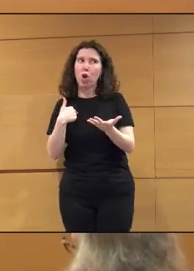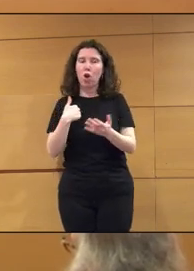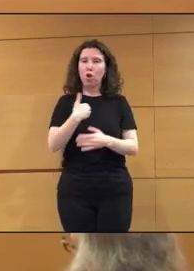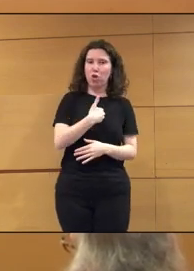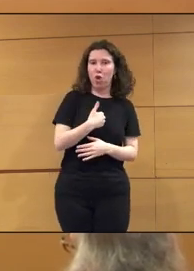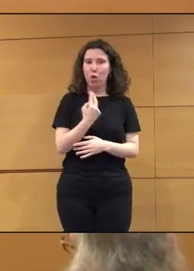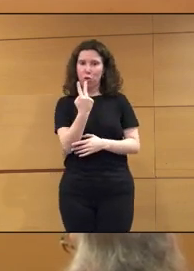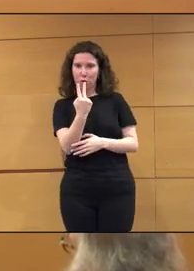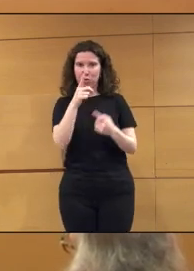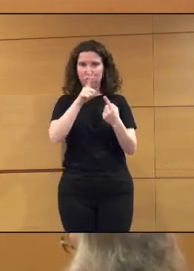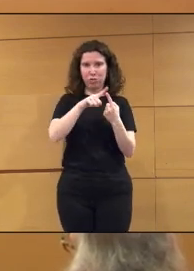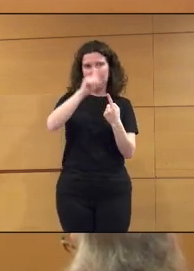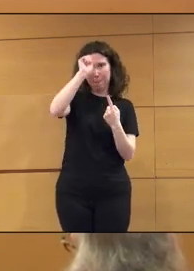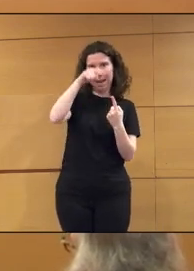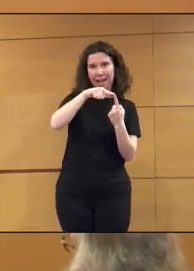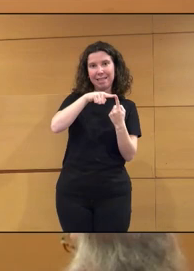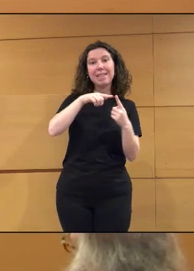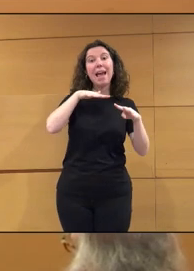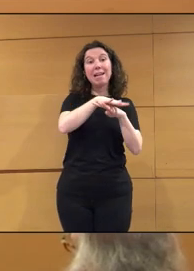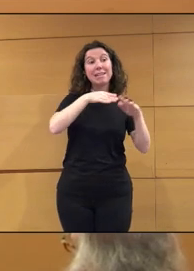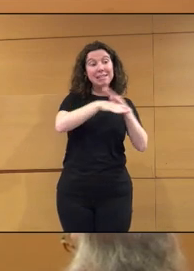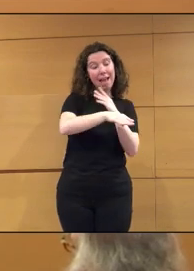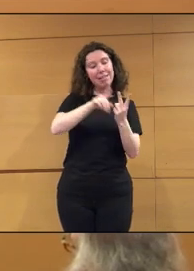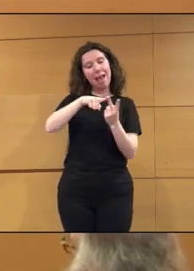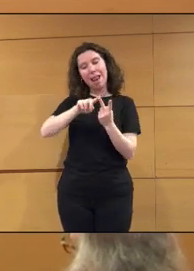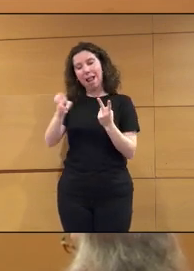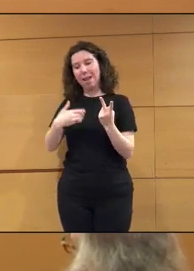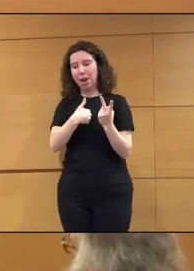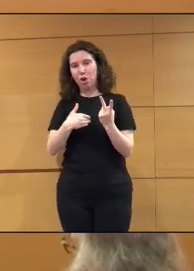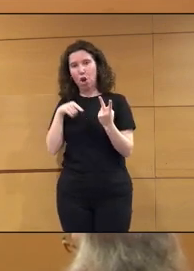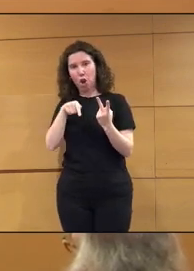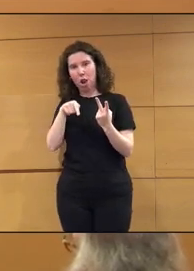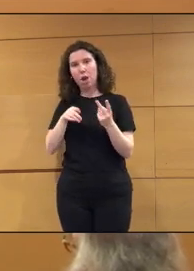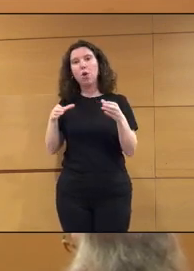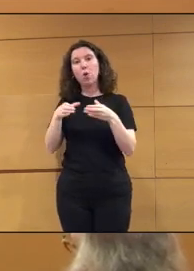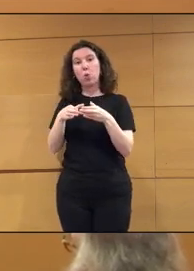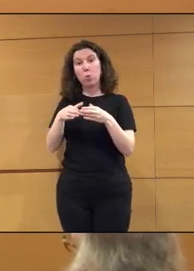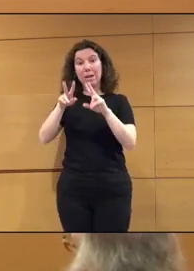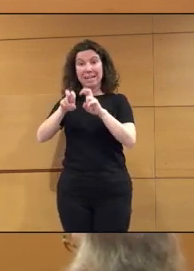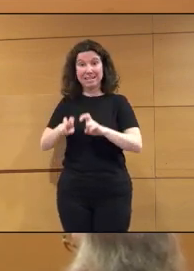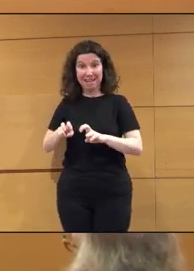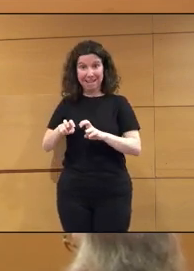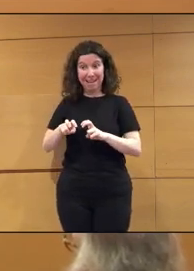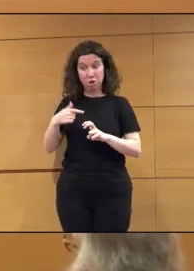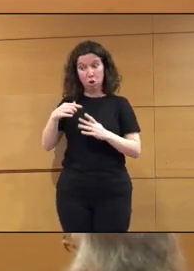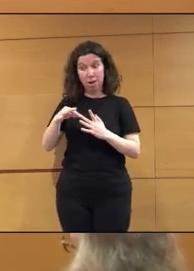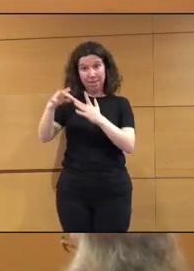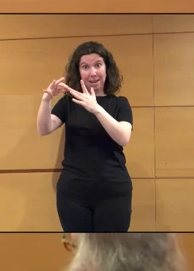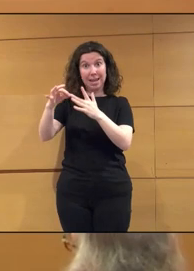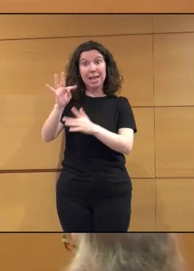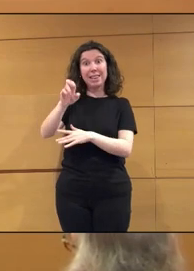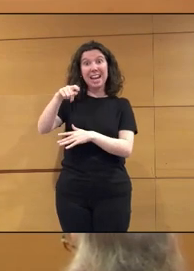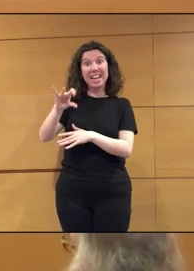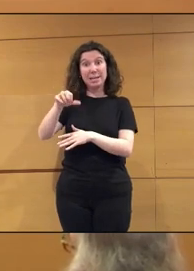el barret d'AccessCat, de la xarxa, i l'altre és del grup de recerca que lidero, que és Transmedia. Llavors, jo em centro més